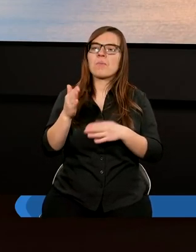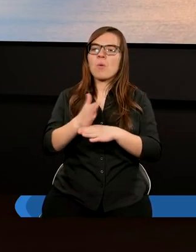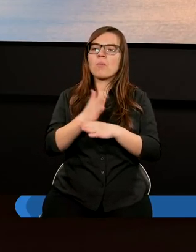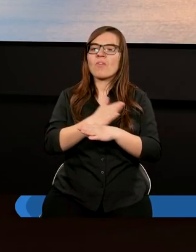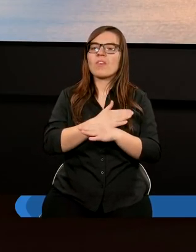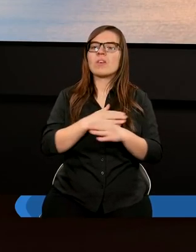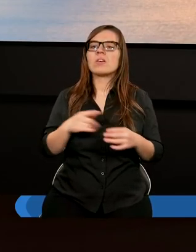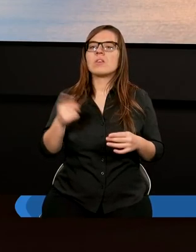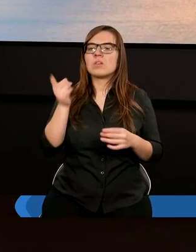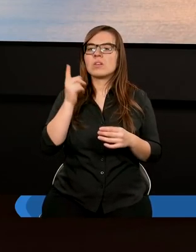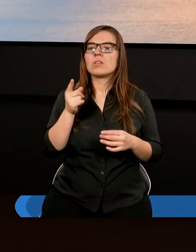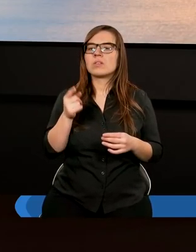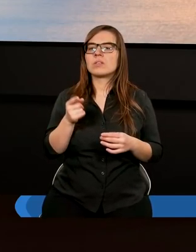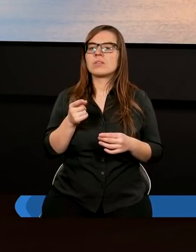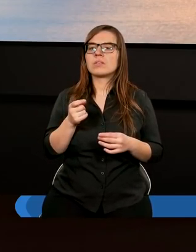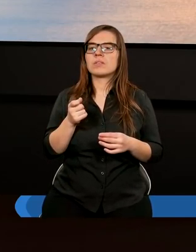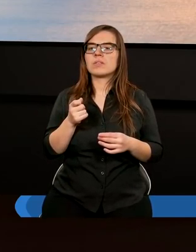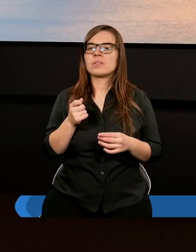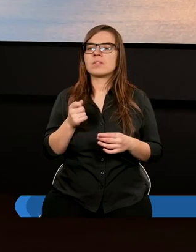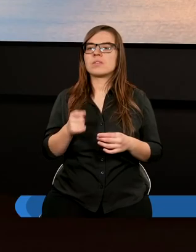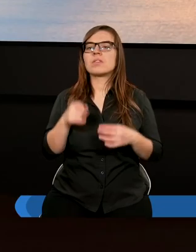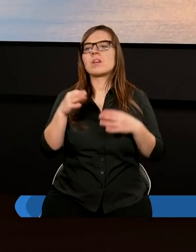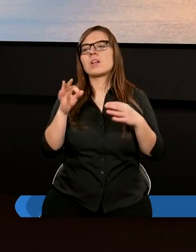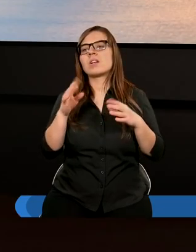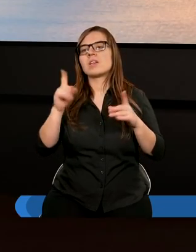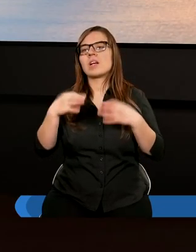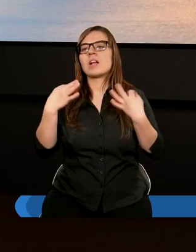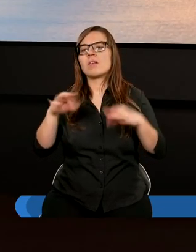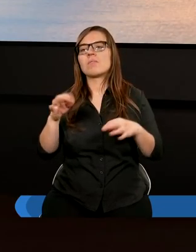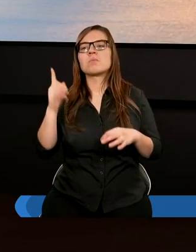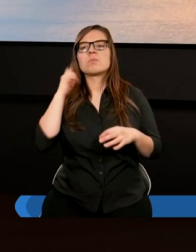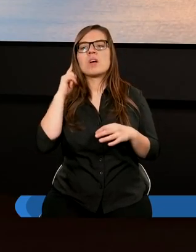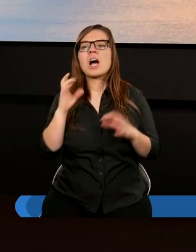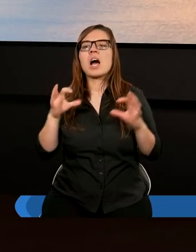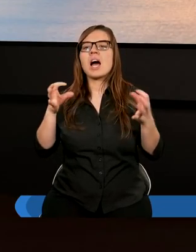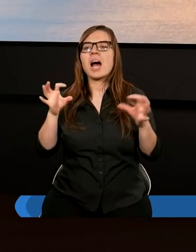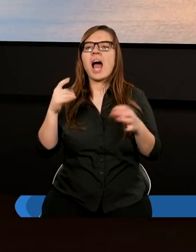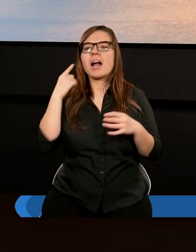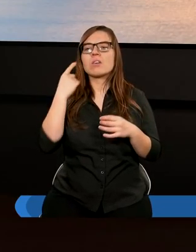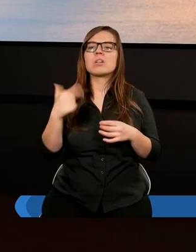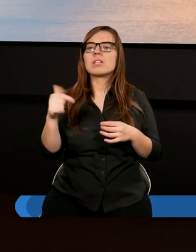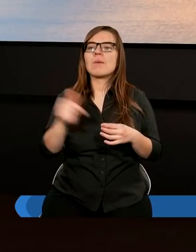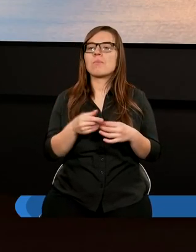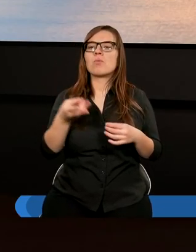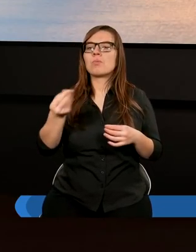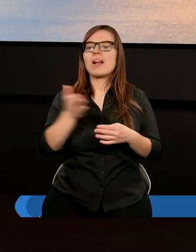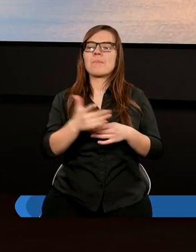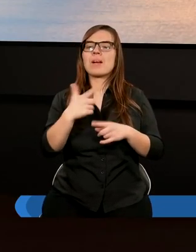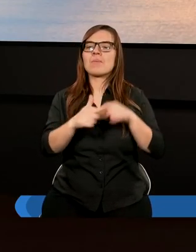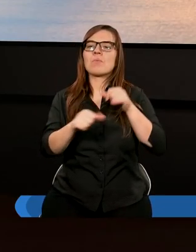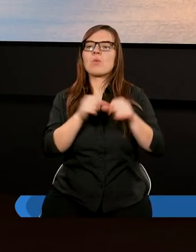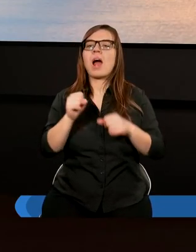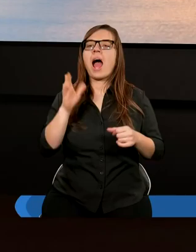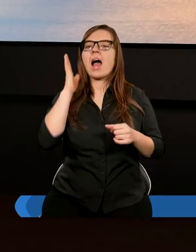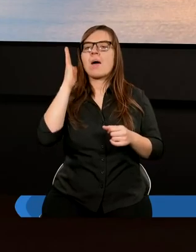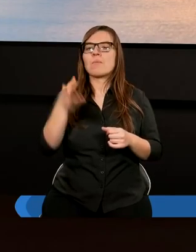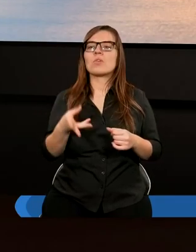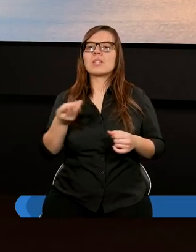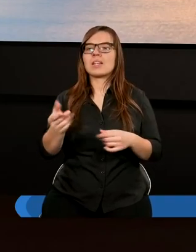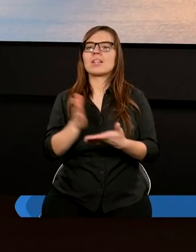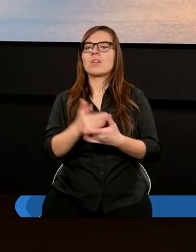Posłuchajcie reklam w samochodzie, włącz radio i posłuchaj reklam. Nie musisz płacić przez pół roku, a później